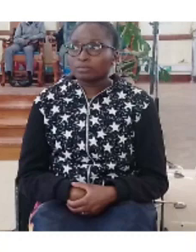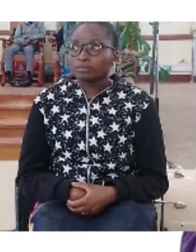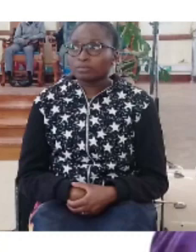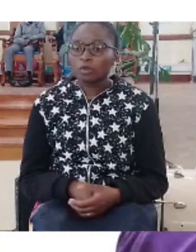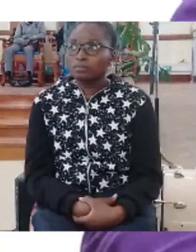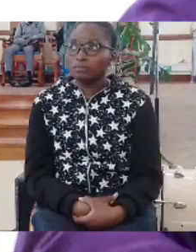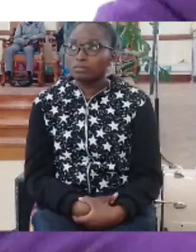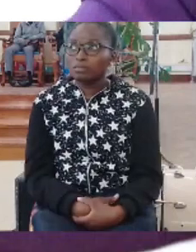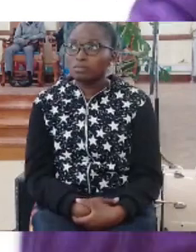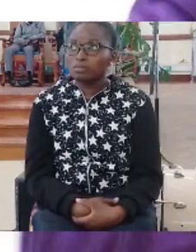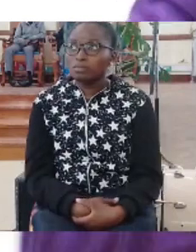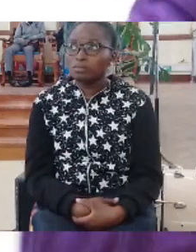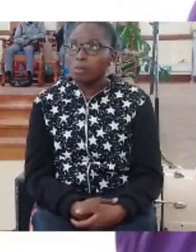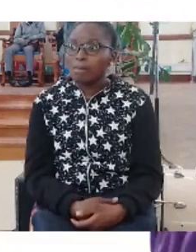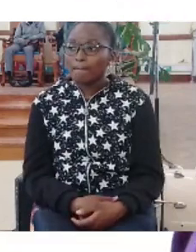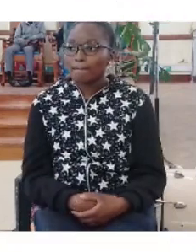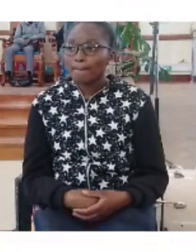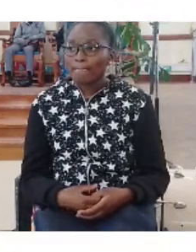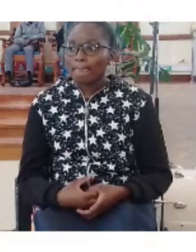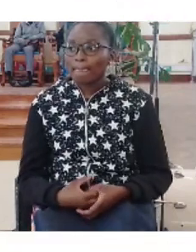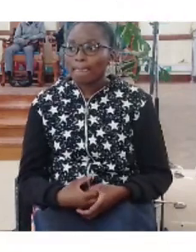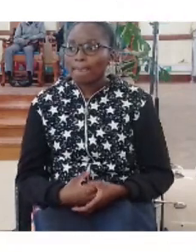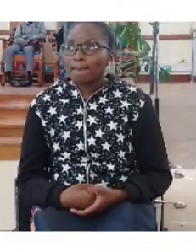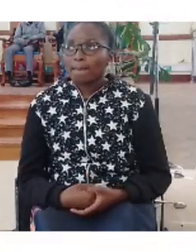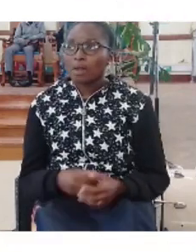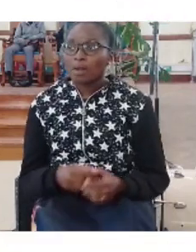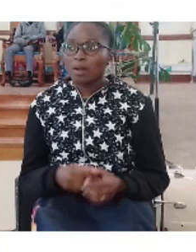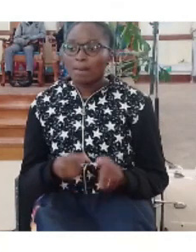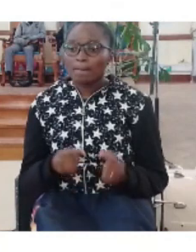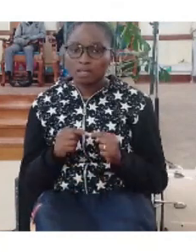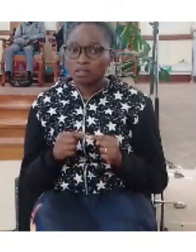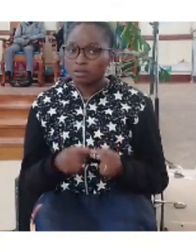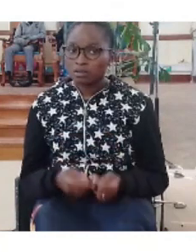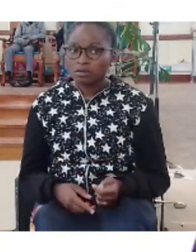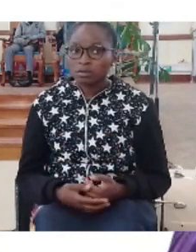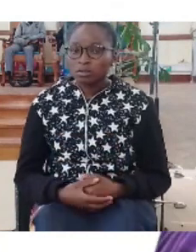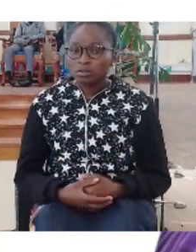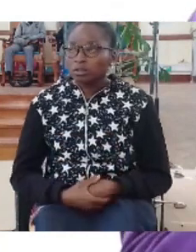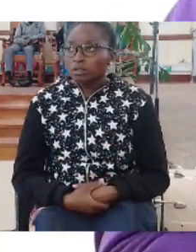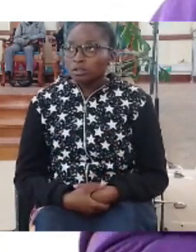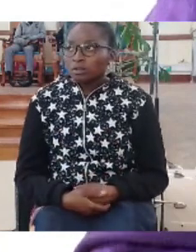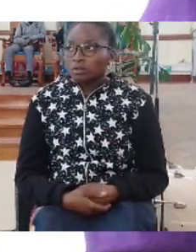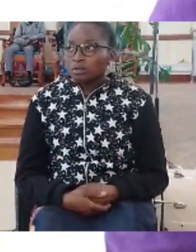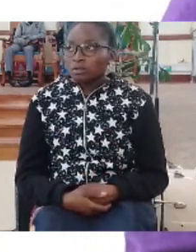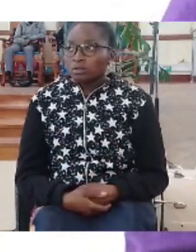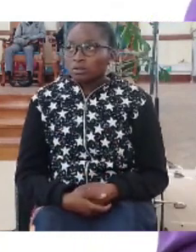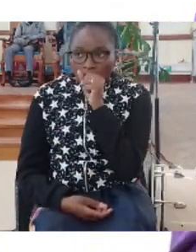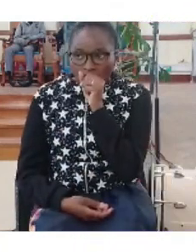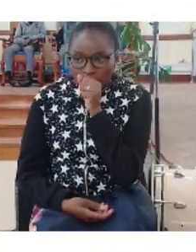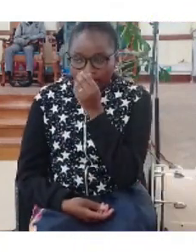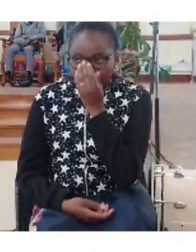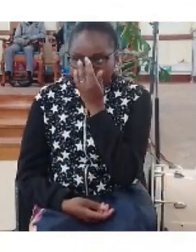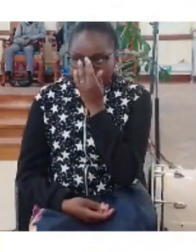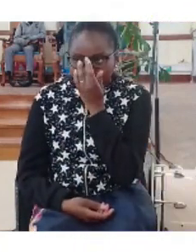nokie. Nolo huho. Nolo rakerele lia. Ogatagata ineka umakiona Jesu. Oke okay, taigoro loa